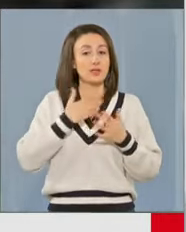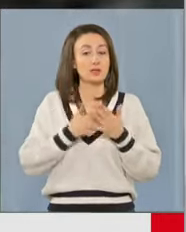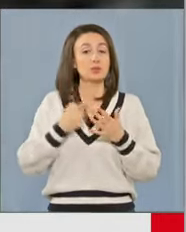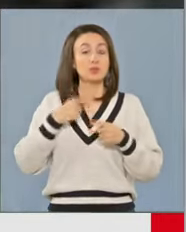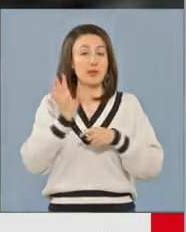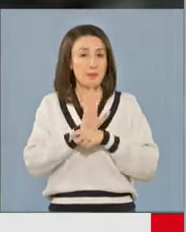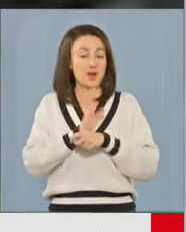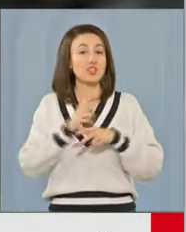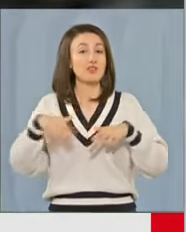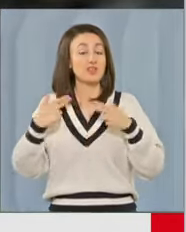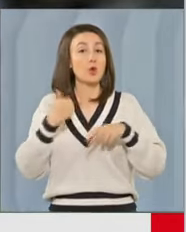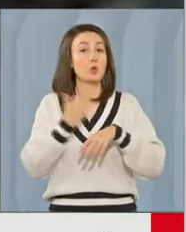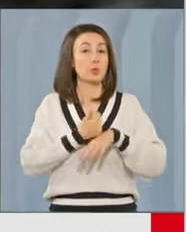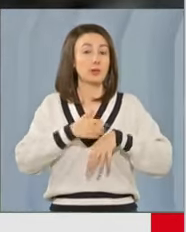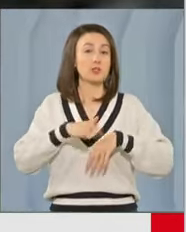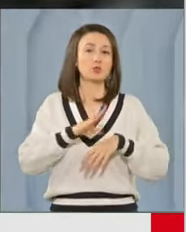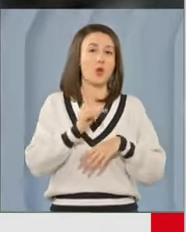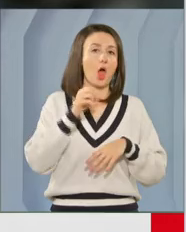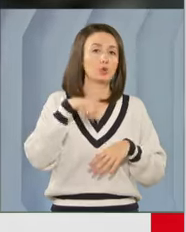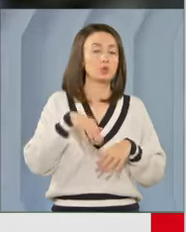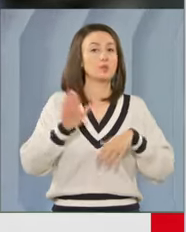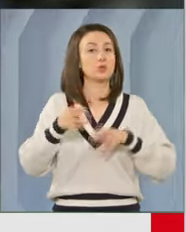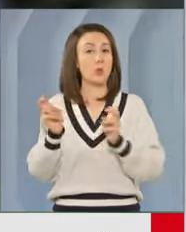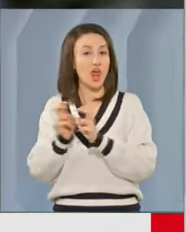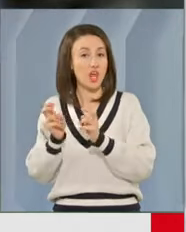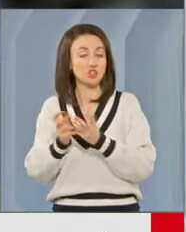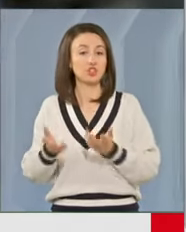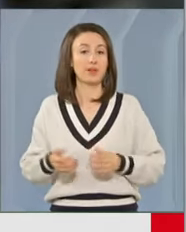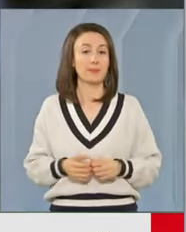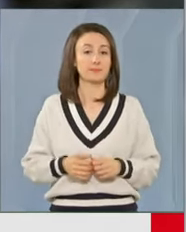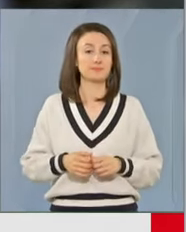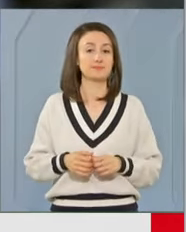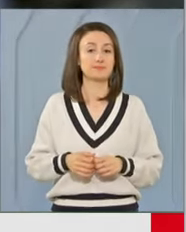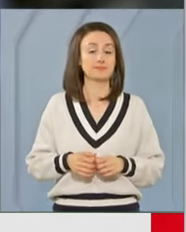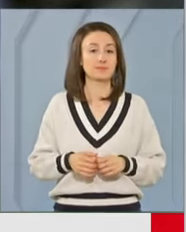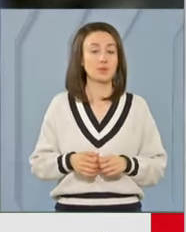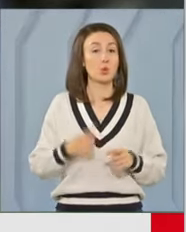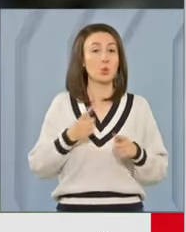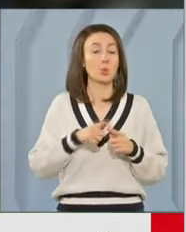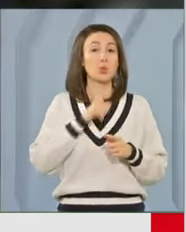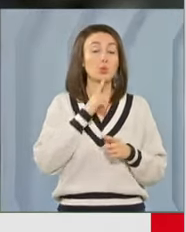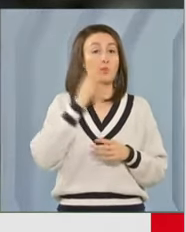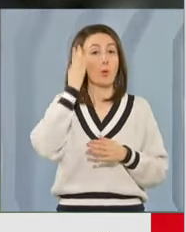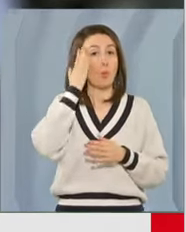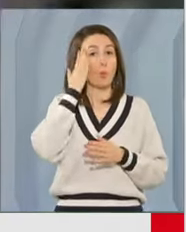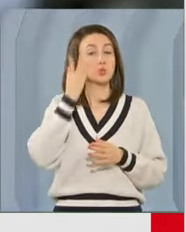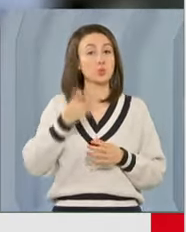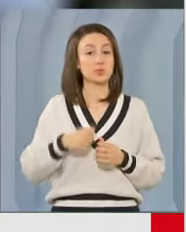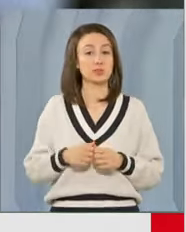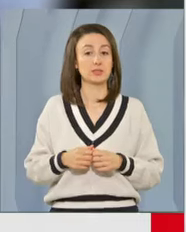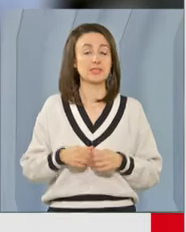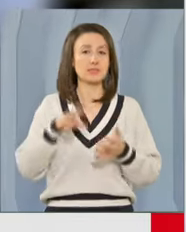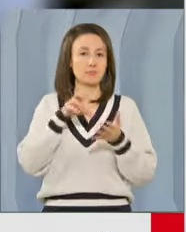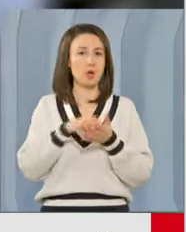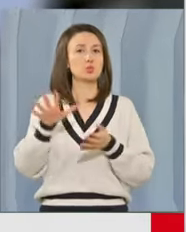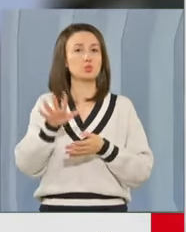imagini video am văzut cu premierul Marcel ciolacu cu ministrul energiei Sebastian burduja cu nume cu notorietate până la urmă în spațiul